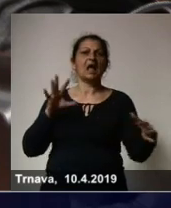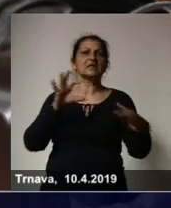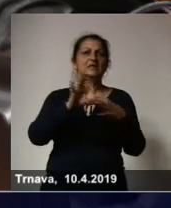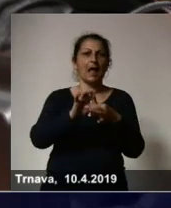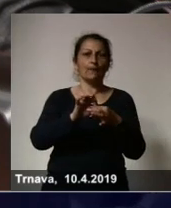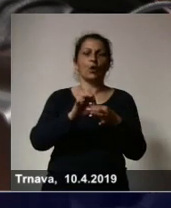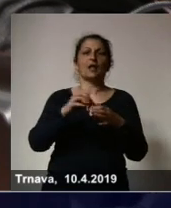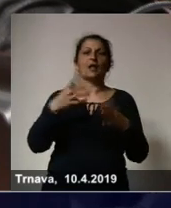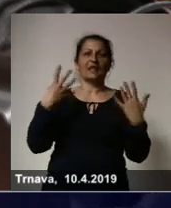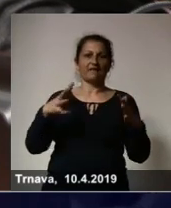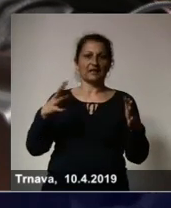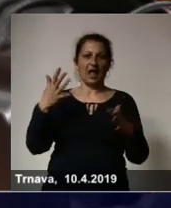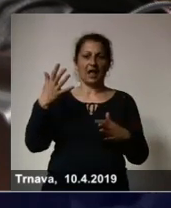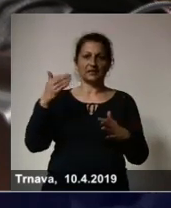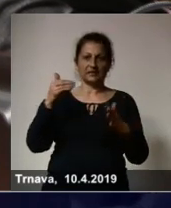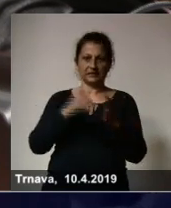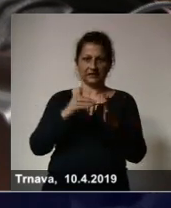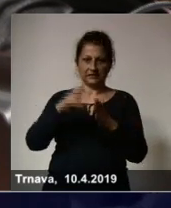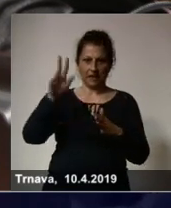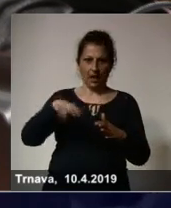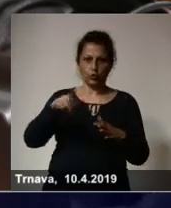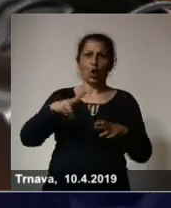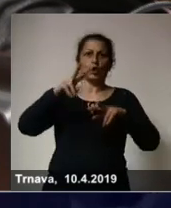75 tisíc, nezapojených teda zostáva